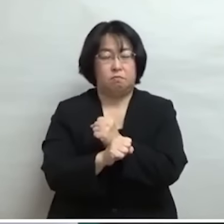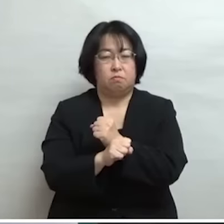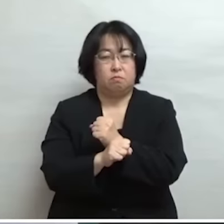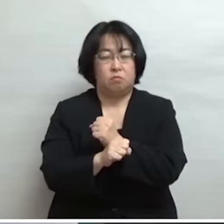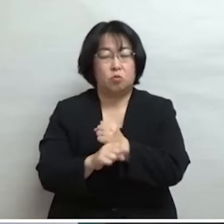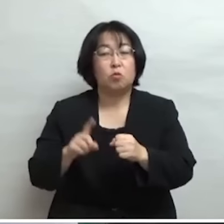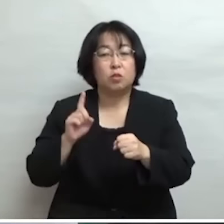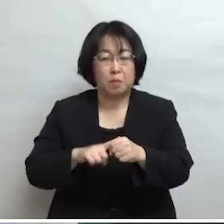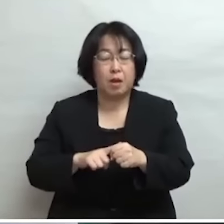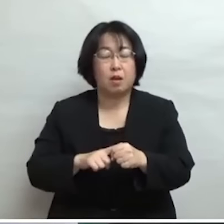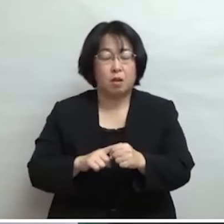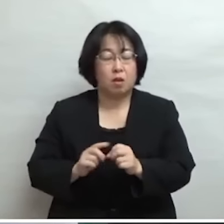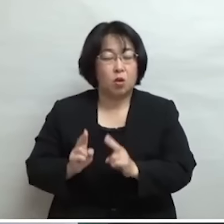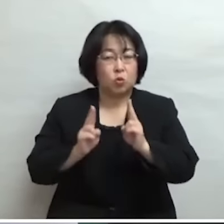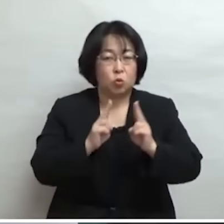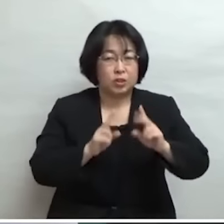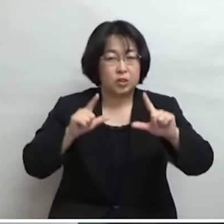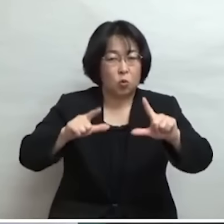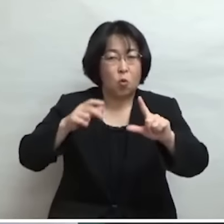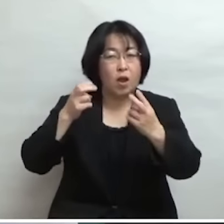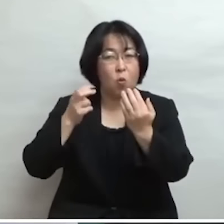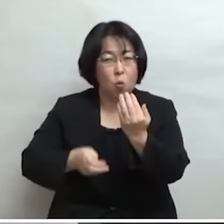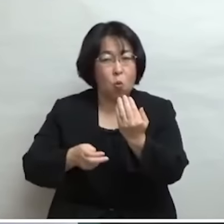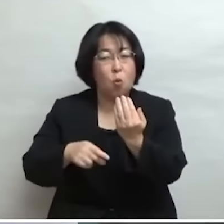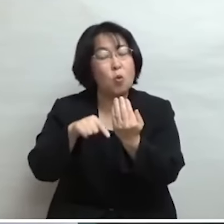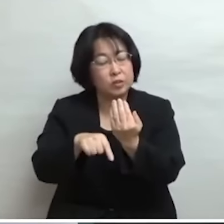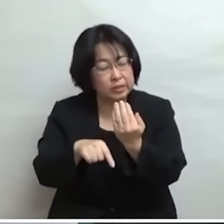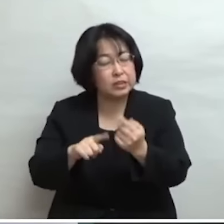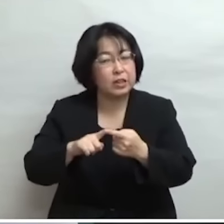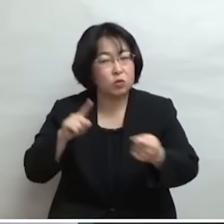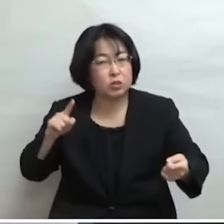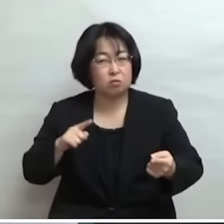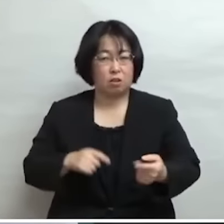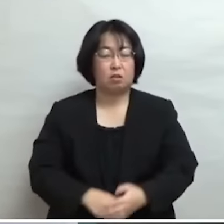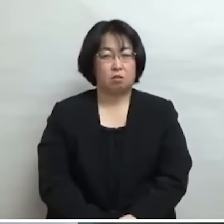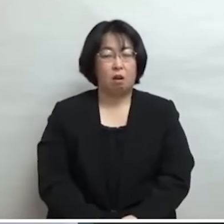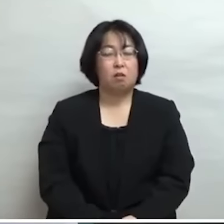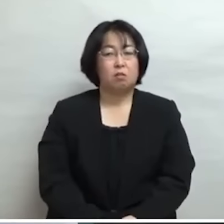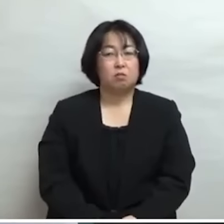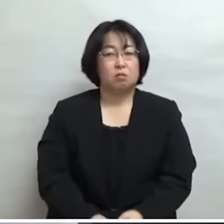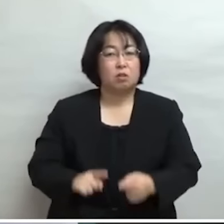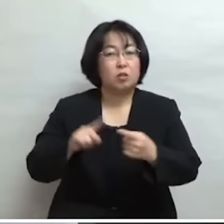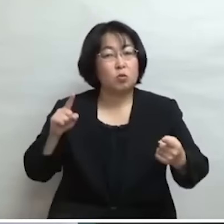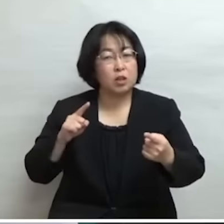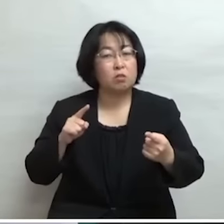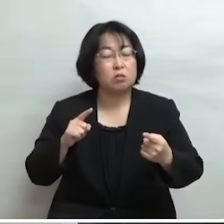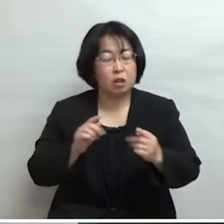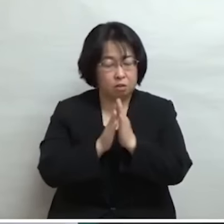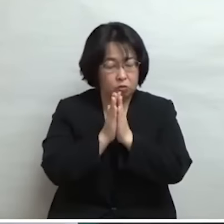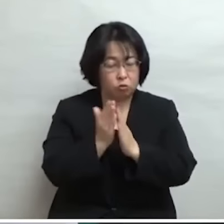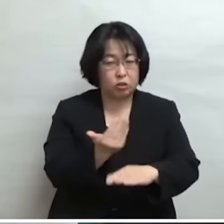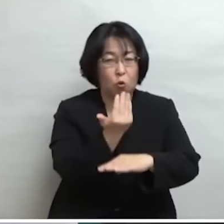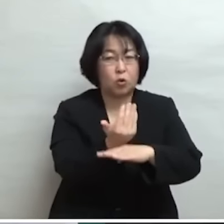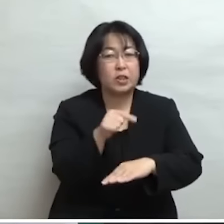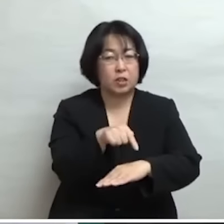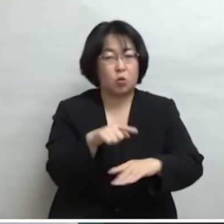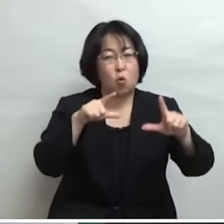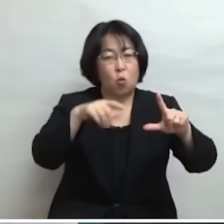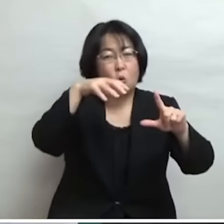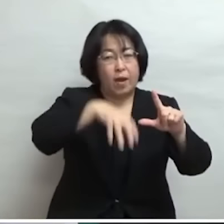して都市公園法における公園施設に該当しなくなった。で、公園施設に該当しなくなった追悼碑を依然として公園内に存